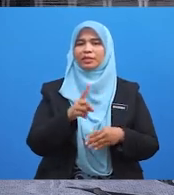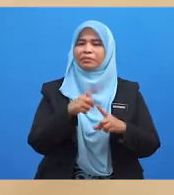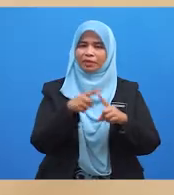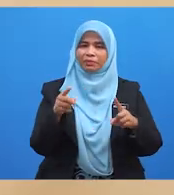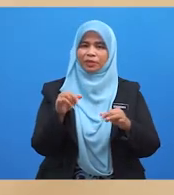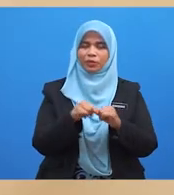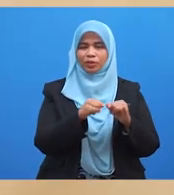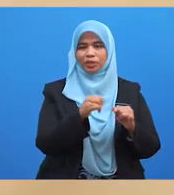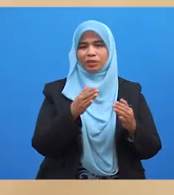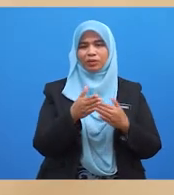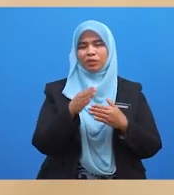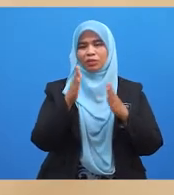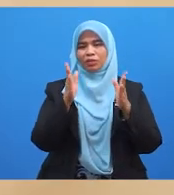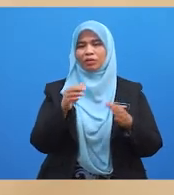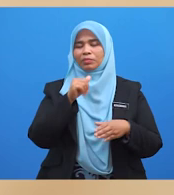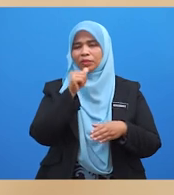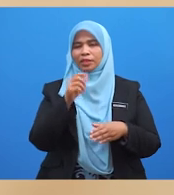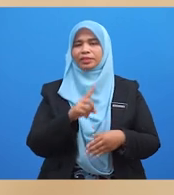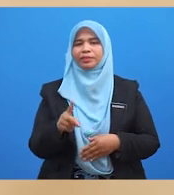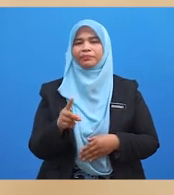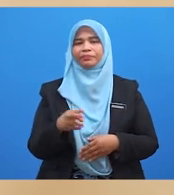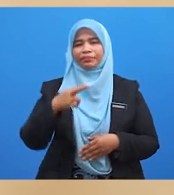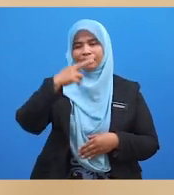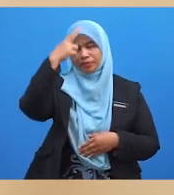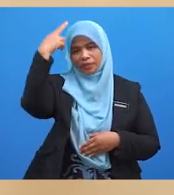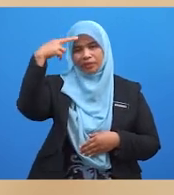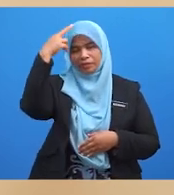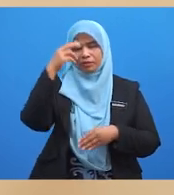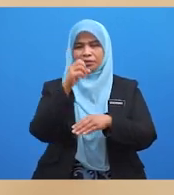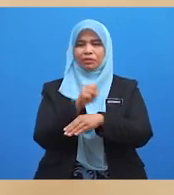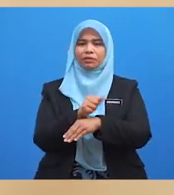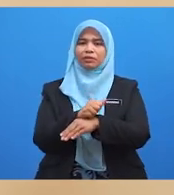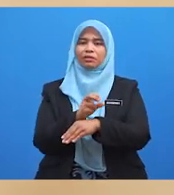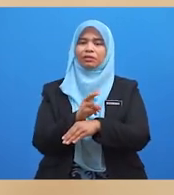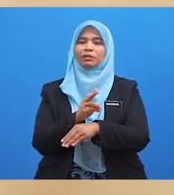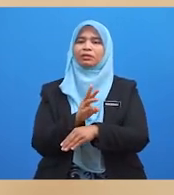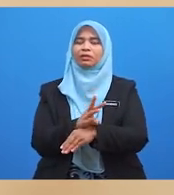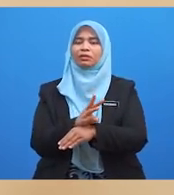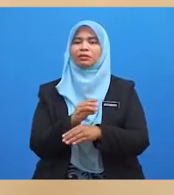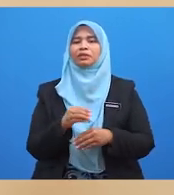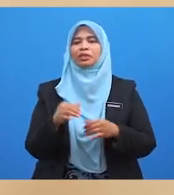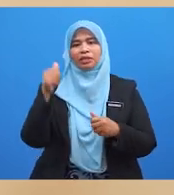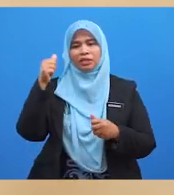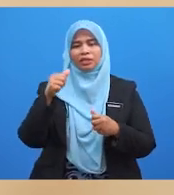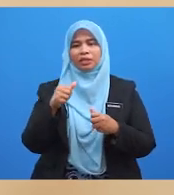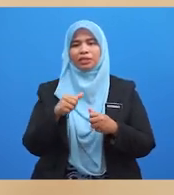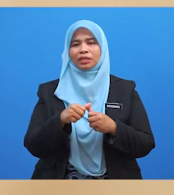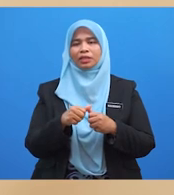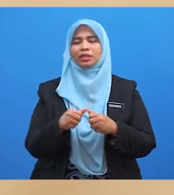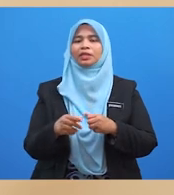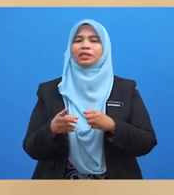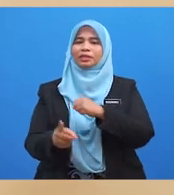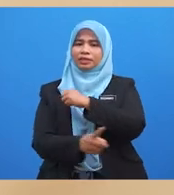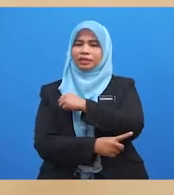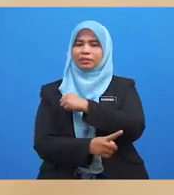Islam. Rasulullah sallallahu alaihi wasallam mengingatkan ancaman azab kepada lelaki yang